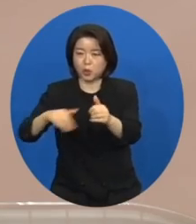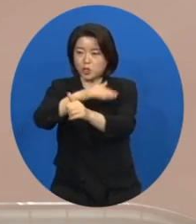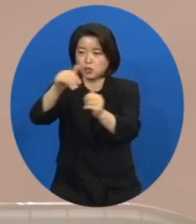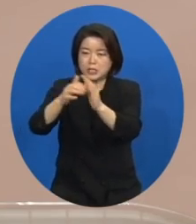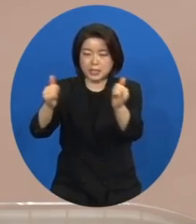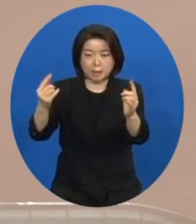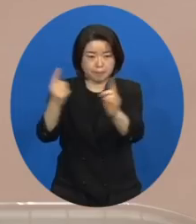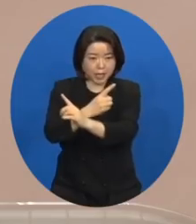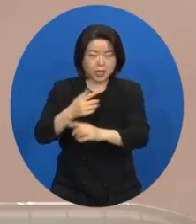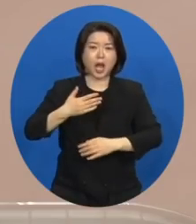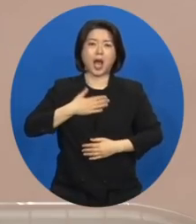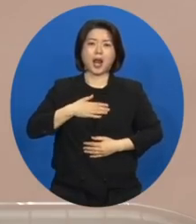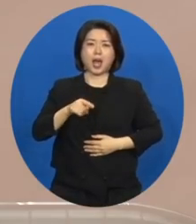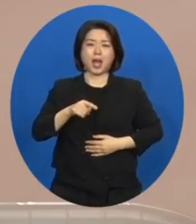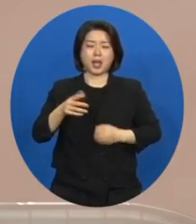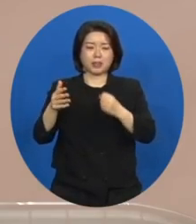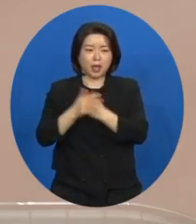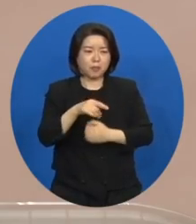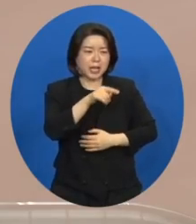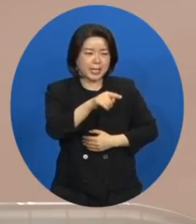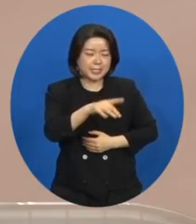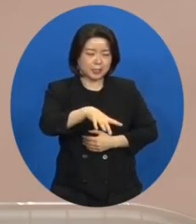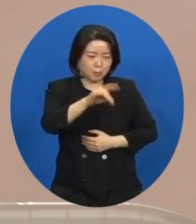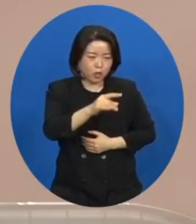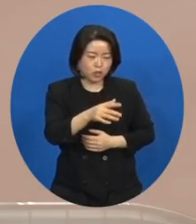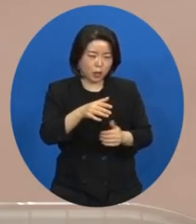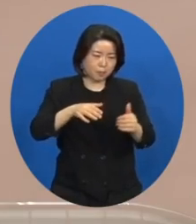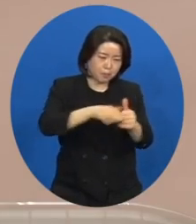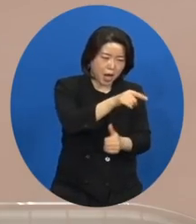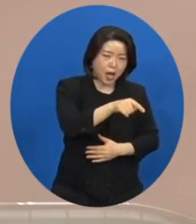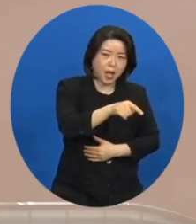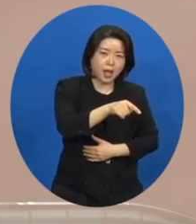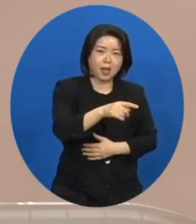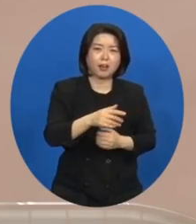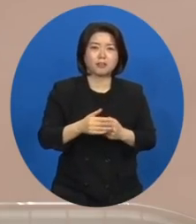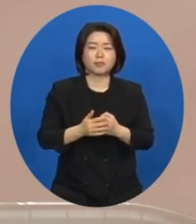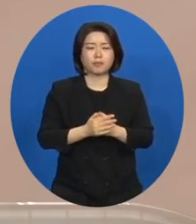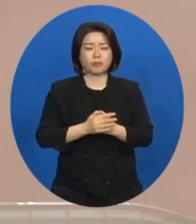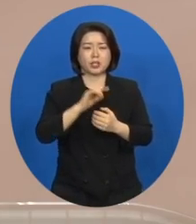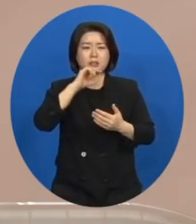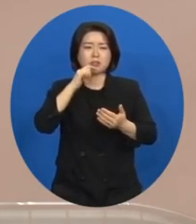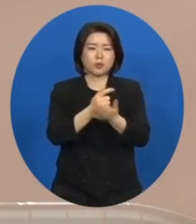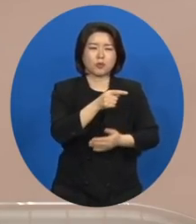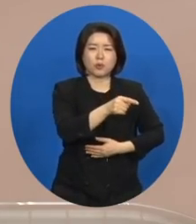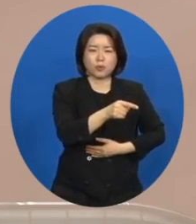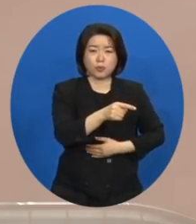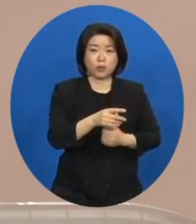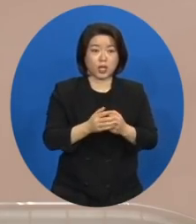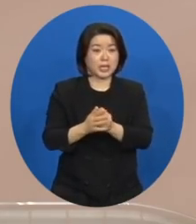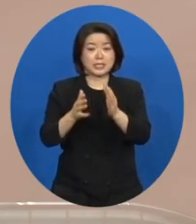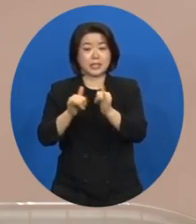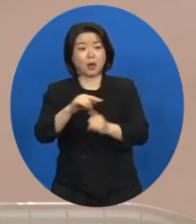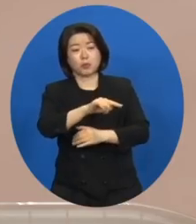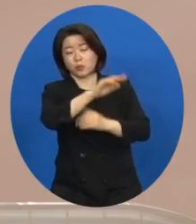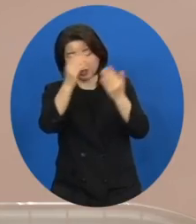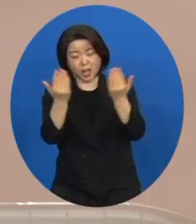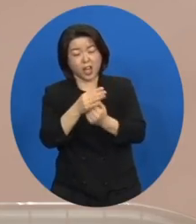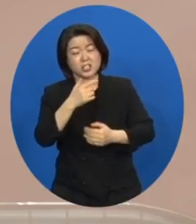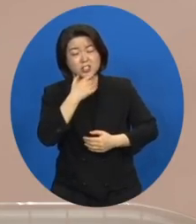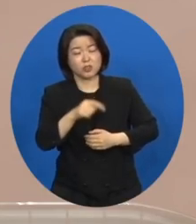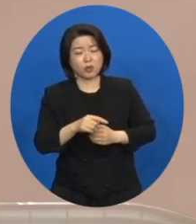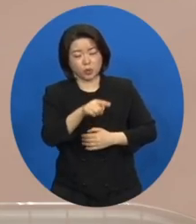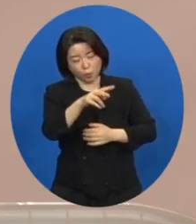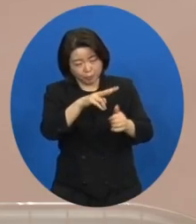알고 그 사람을 공격을 하고 피폐하게 만듭니다 어떻게 공격한 야 소개는 거예요 사람들이 너 다시 로의 너 미워 에